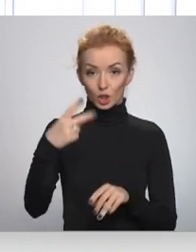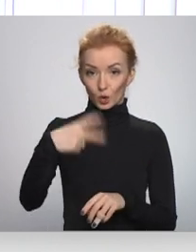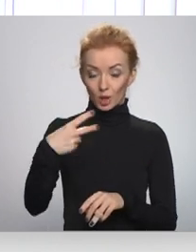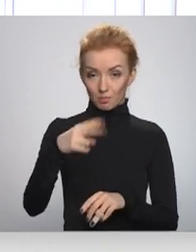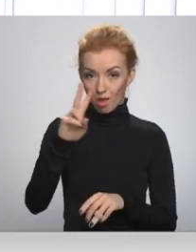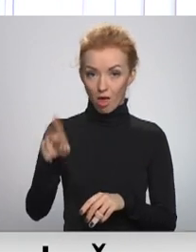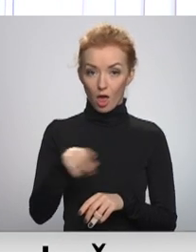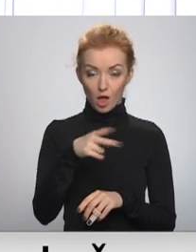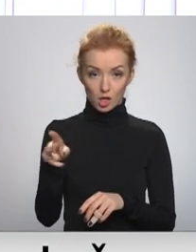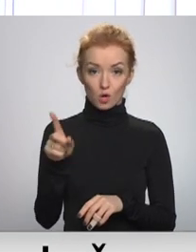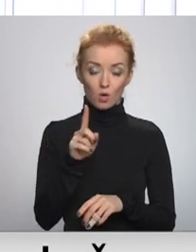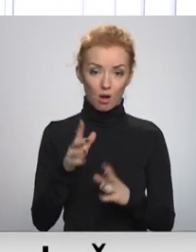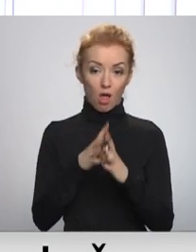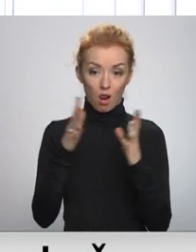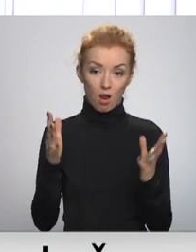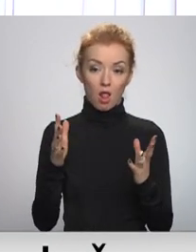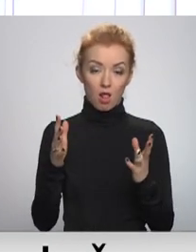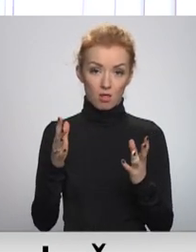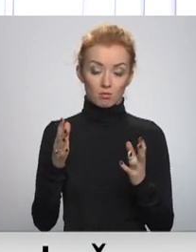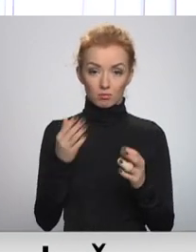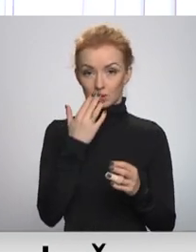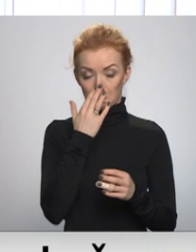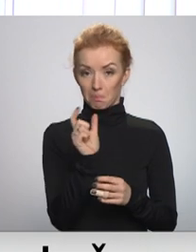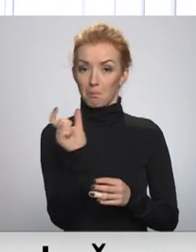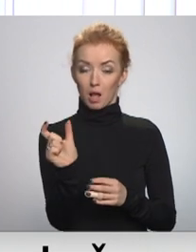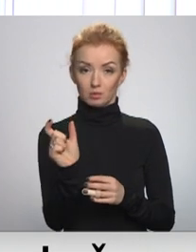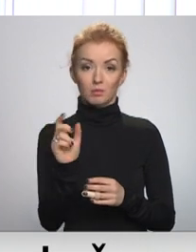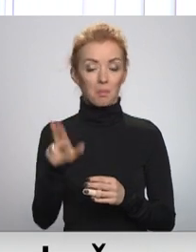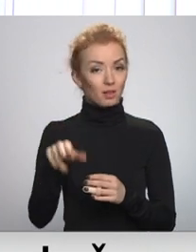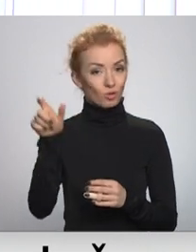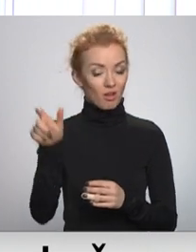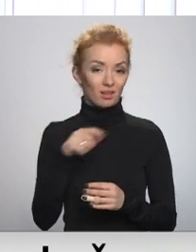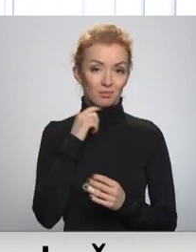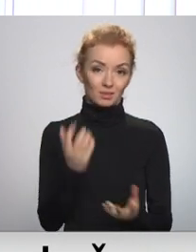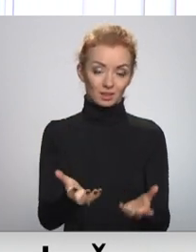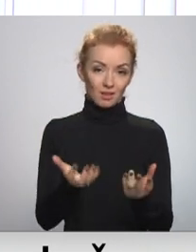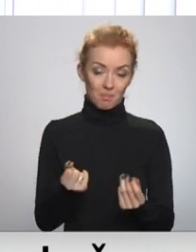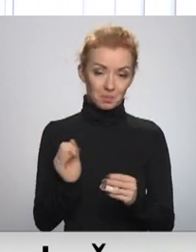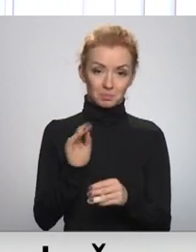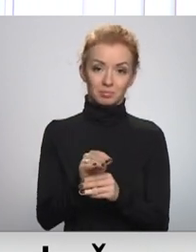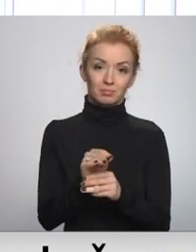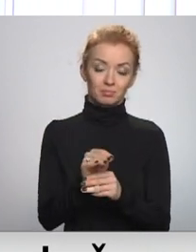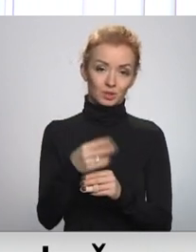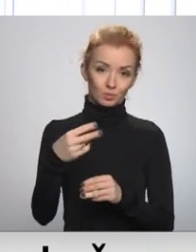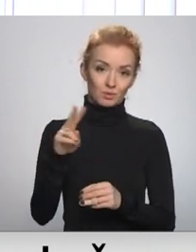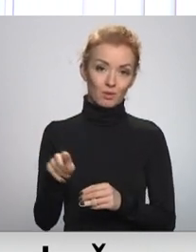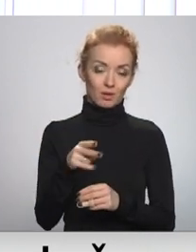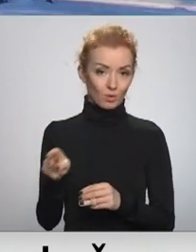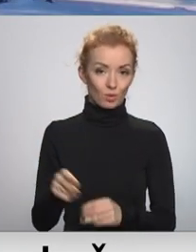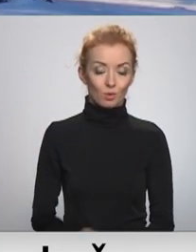arī diezgan nozīmīgs skaitlis pensionāriem, kuri tiešām grib saņemt klāt pie savas pensijas tos 20